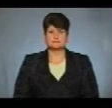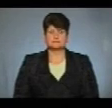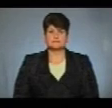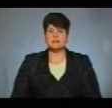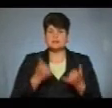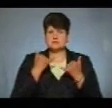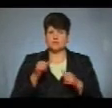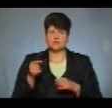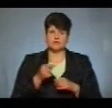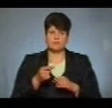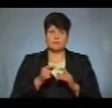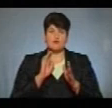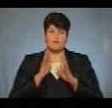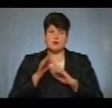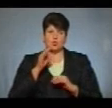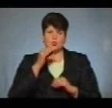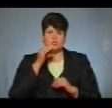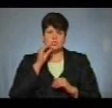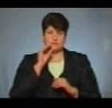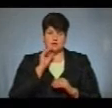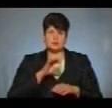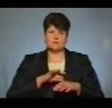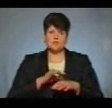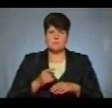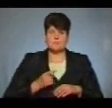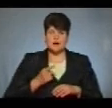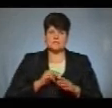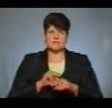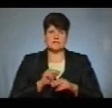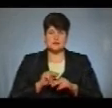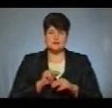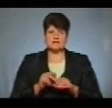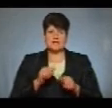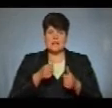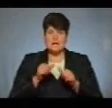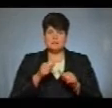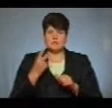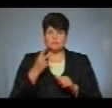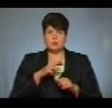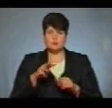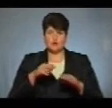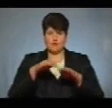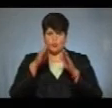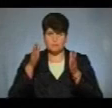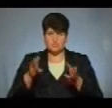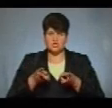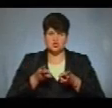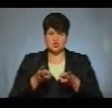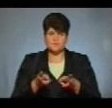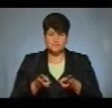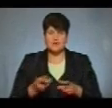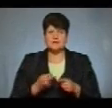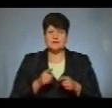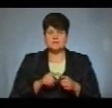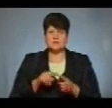Зараз у Тернополі в парку Шевченка гончарі проводять майстер-класи і ліплять двометрову піч «Трипільську бабу». Це учасники